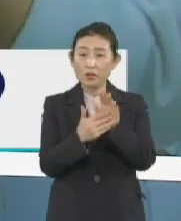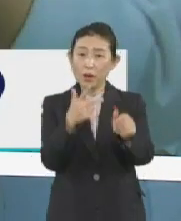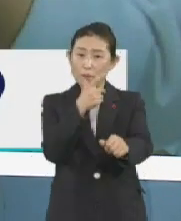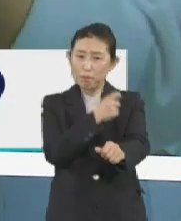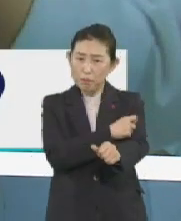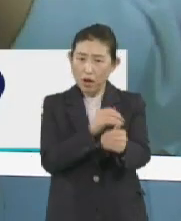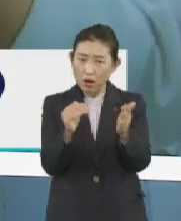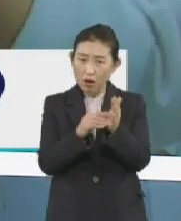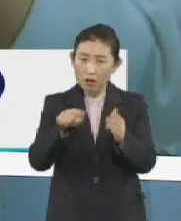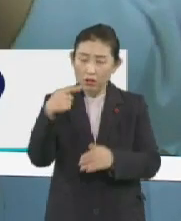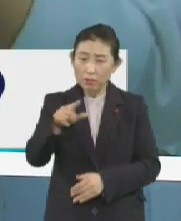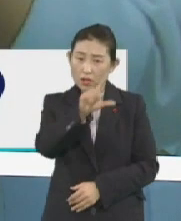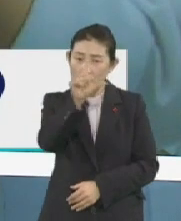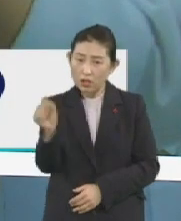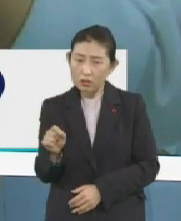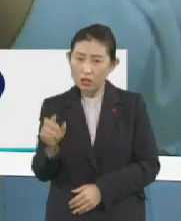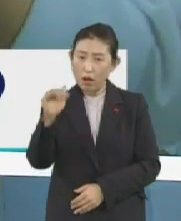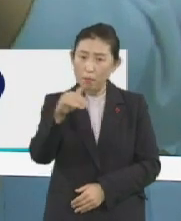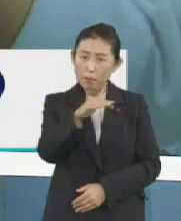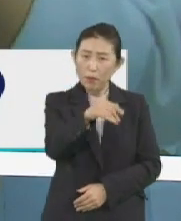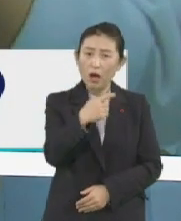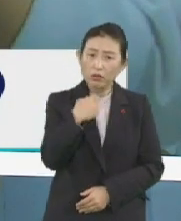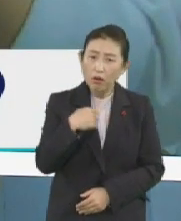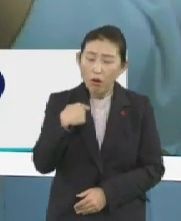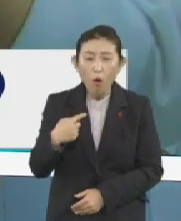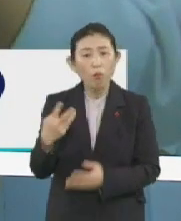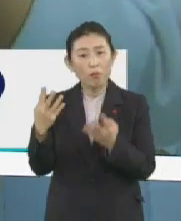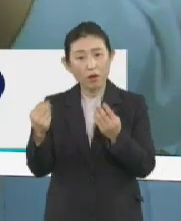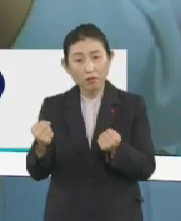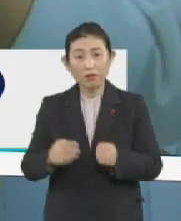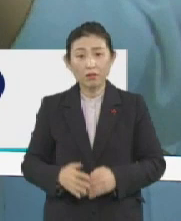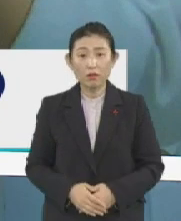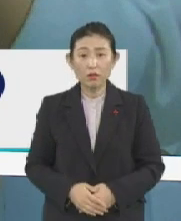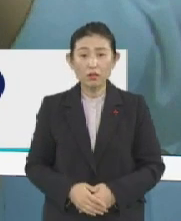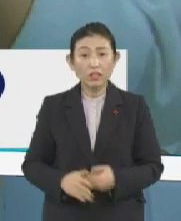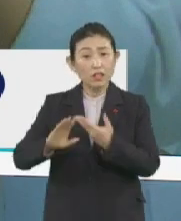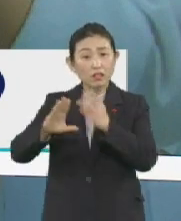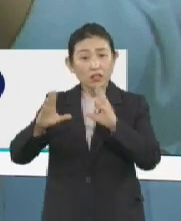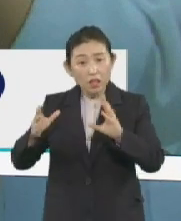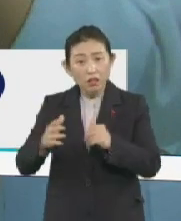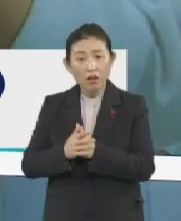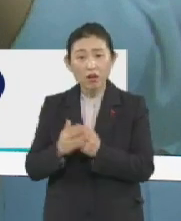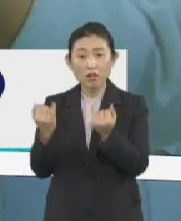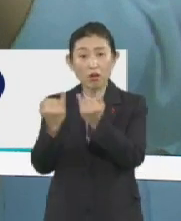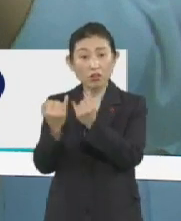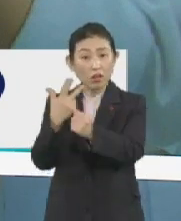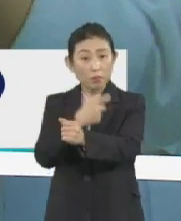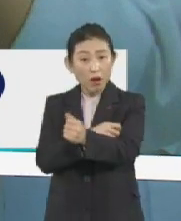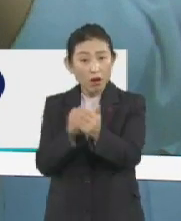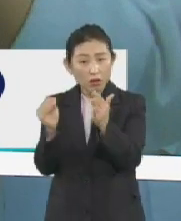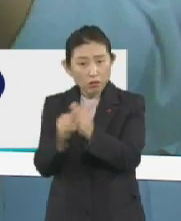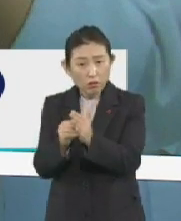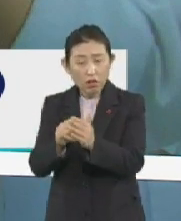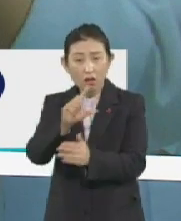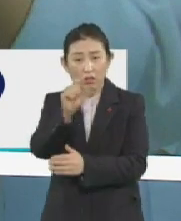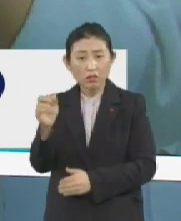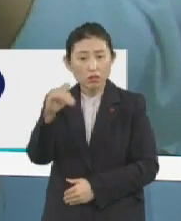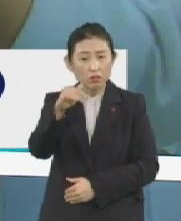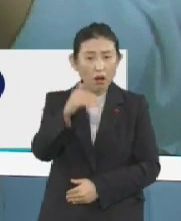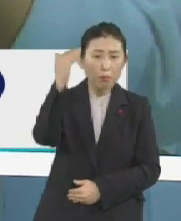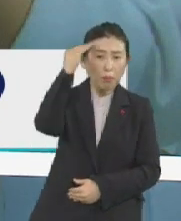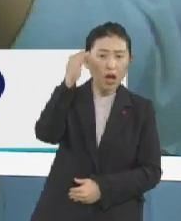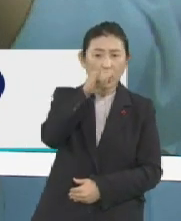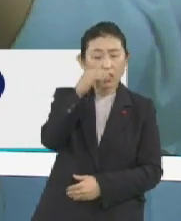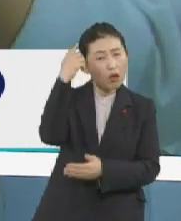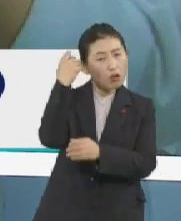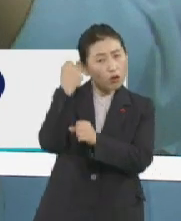코로나 백신을 맞은 뒤 생리불순을 겪었다는 분들이 적지 않습니다. 최근 해외에서 백신 접종이 여성의 생리주기에 영향을